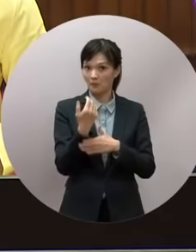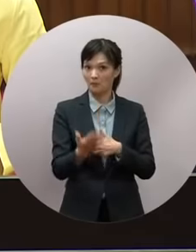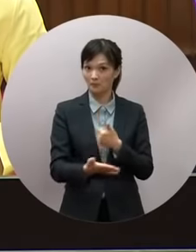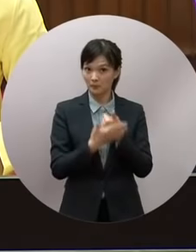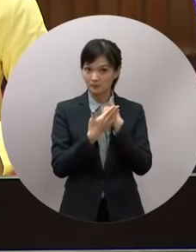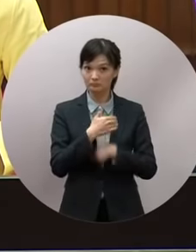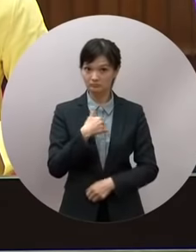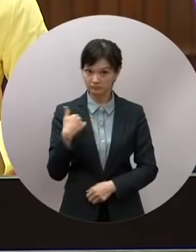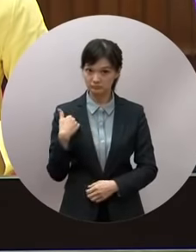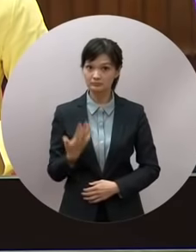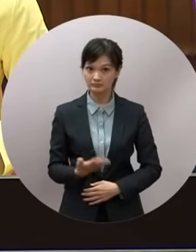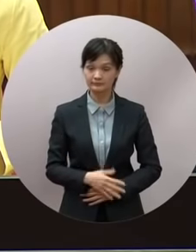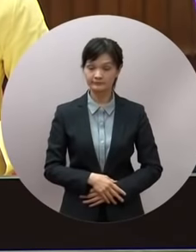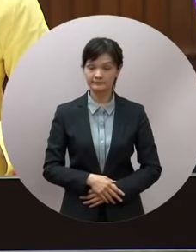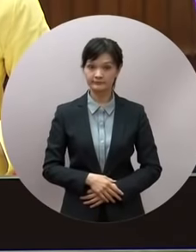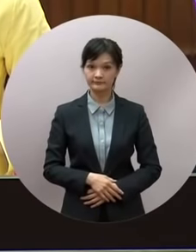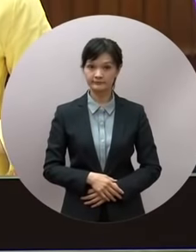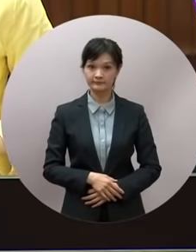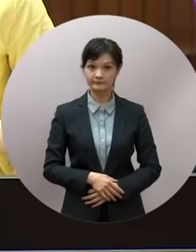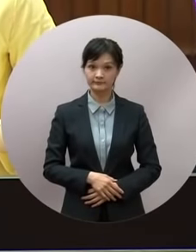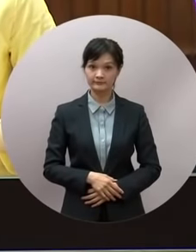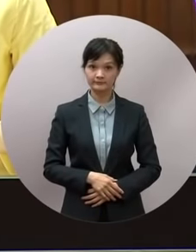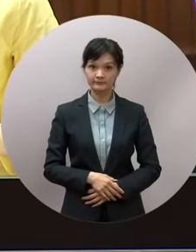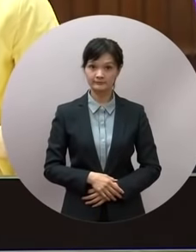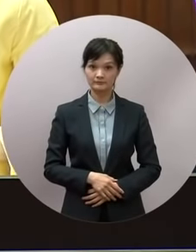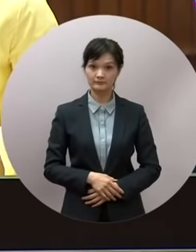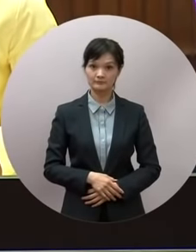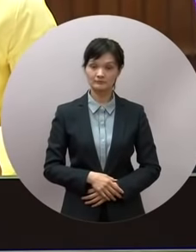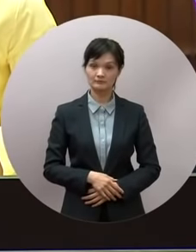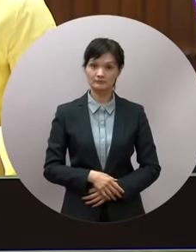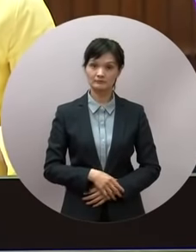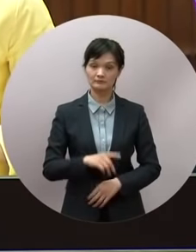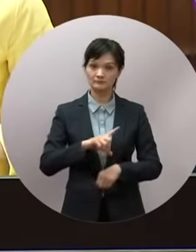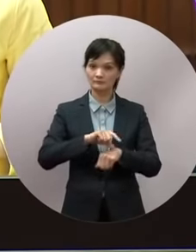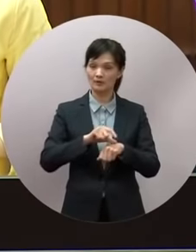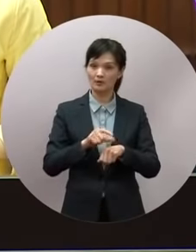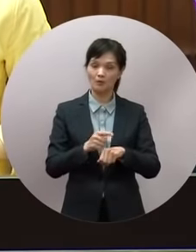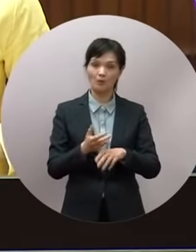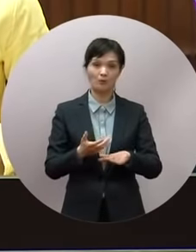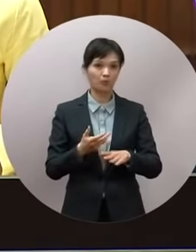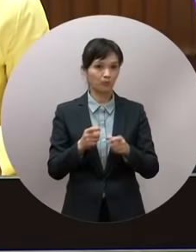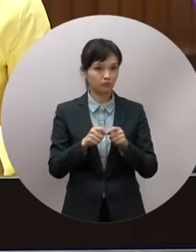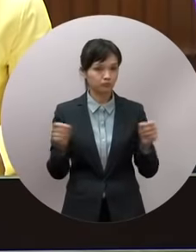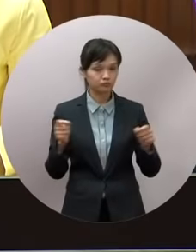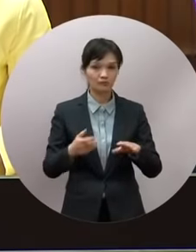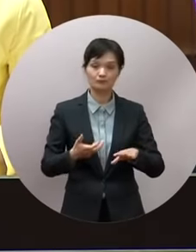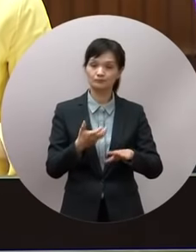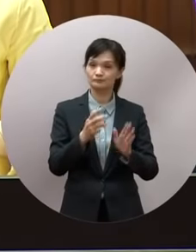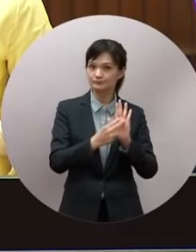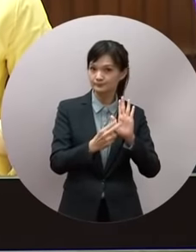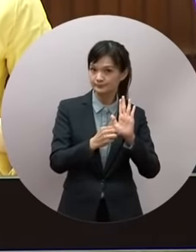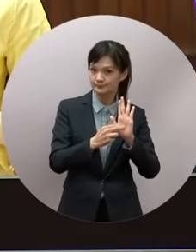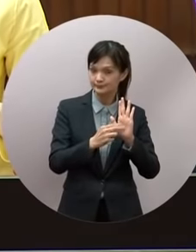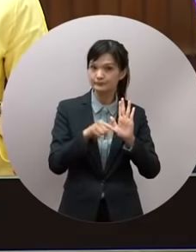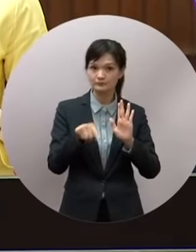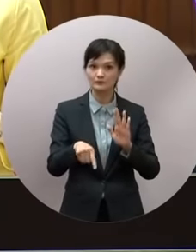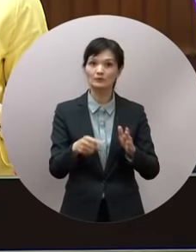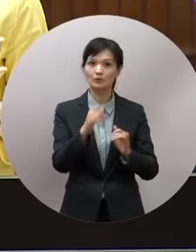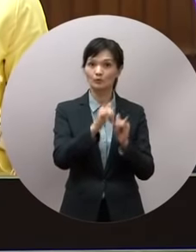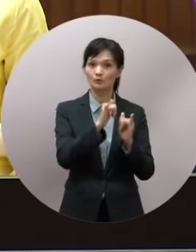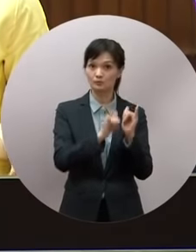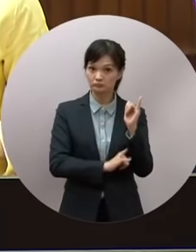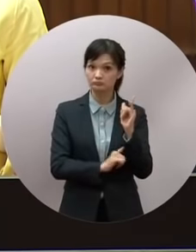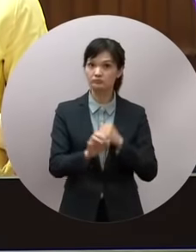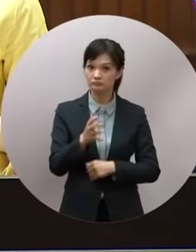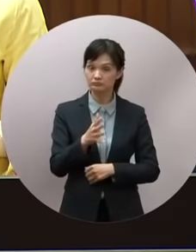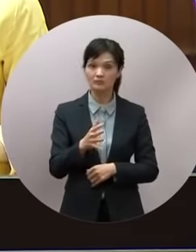可以，这个就是完成那个包括土地 使用的变更。我花了这么长的时间来说这个央广陆港台的故事，是因为民众